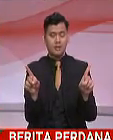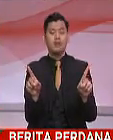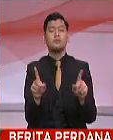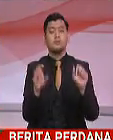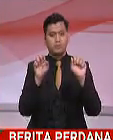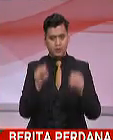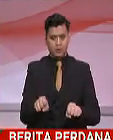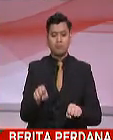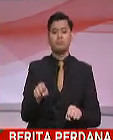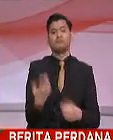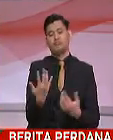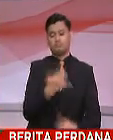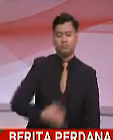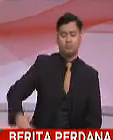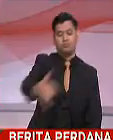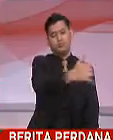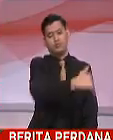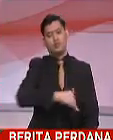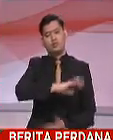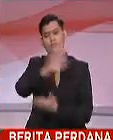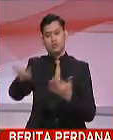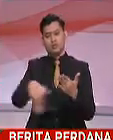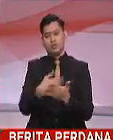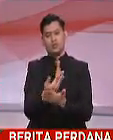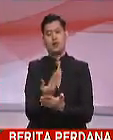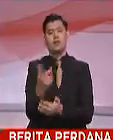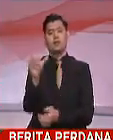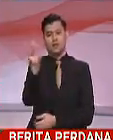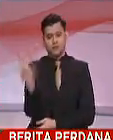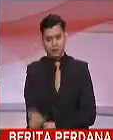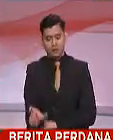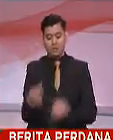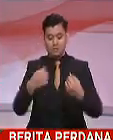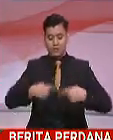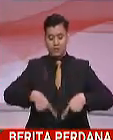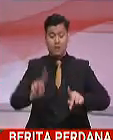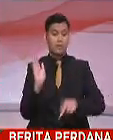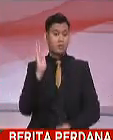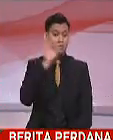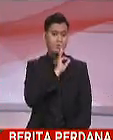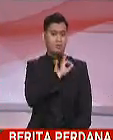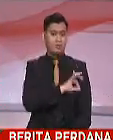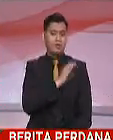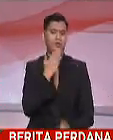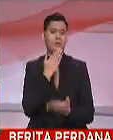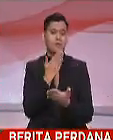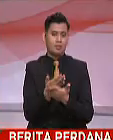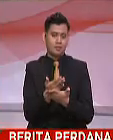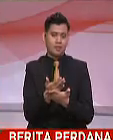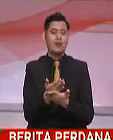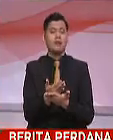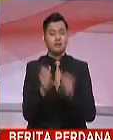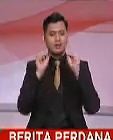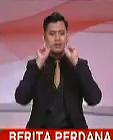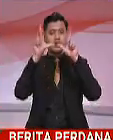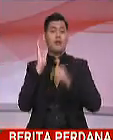Italy. So it's a good experience maybe untuk dia lah. Sementara itu bagi Arif, peluang tersebut akan dimanfaatkan sebaik mungkin walaupun dia sedar bakal